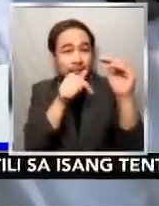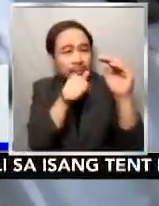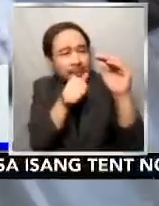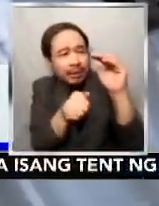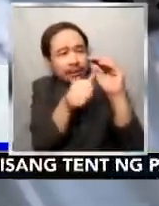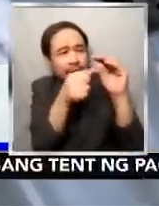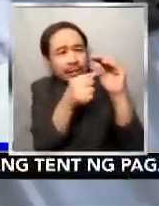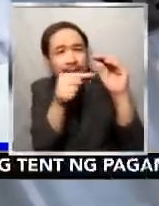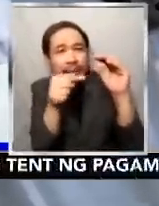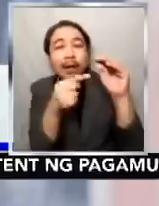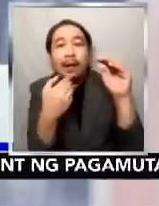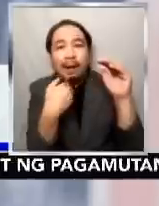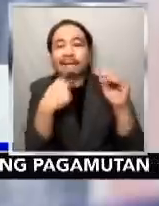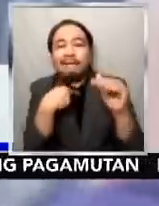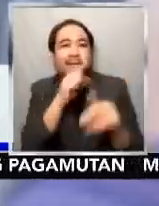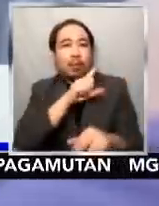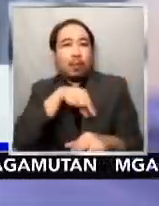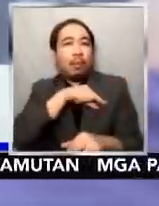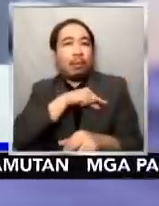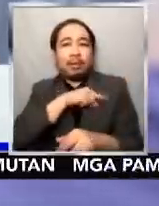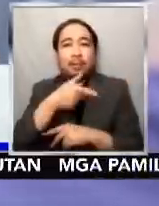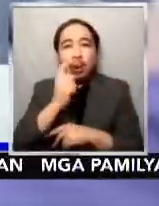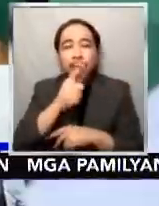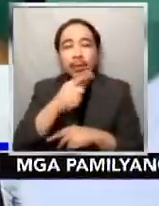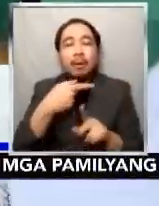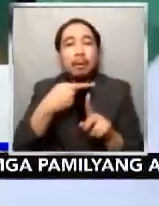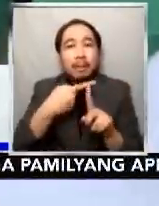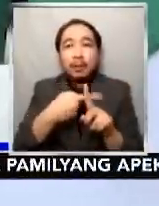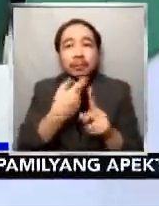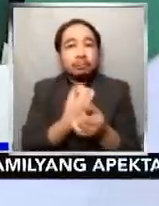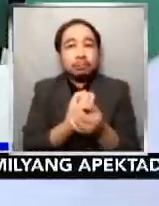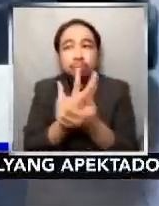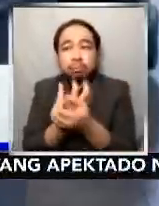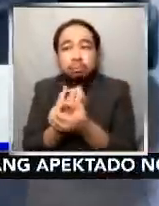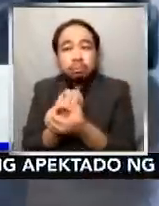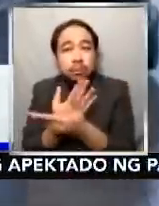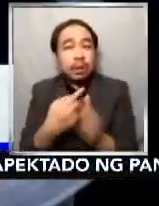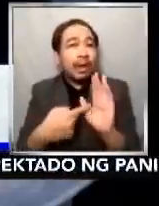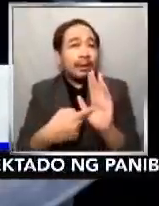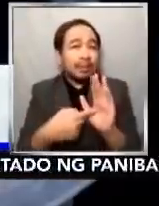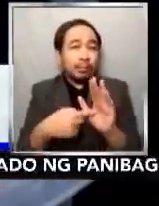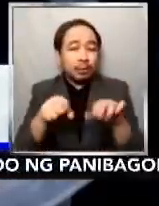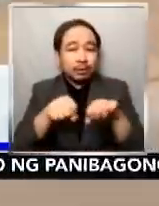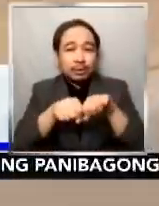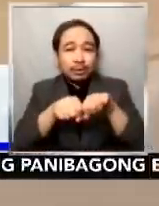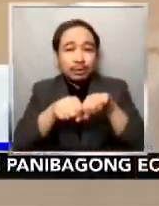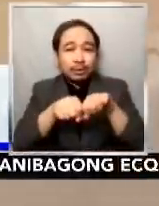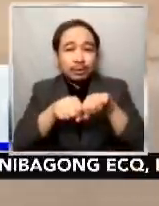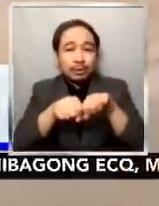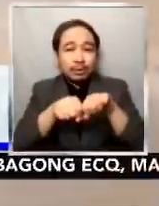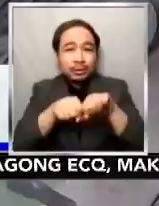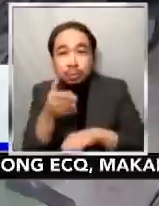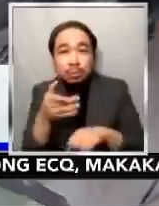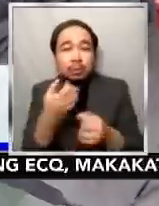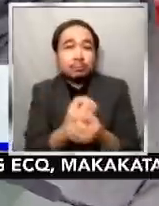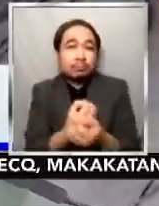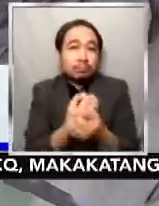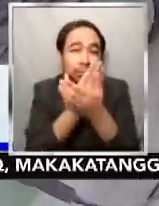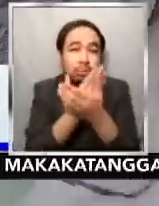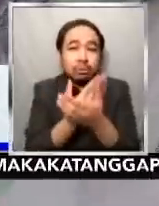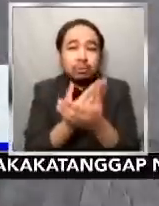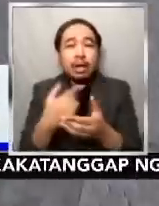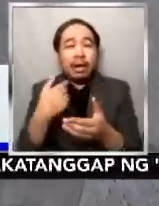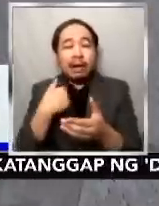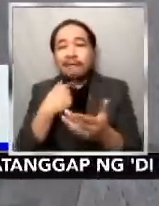armas. Mga pampasabog naman, gaya ng mga granada, mga bala ng baril, blasting caps, wire,